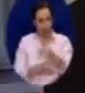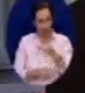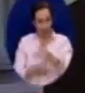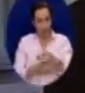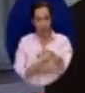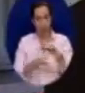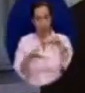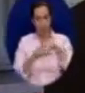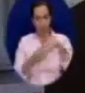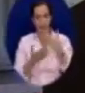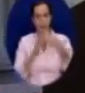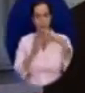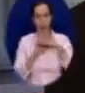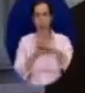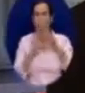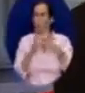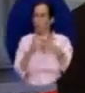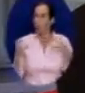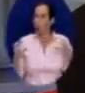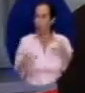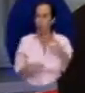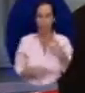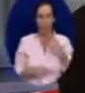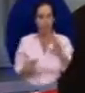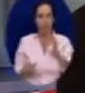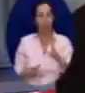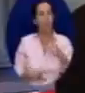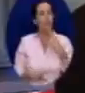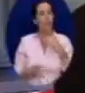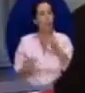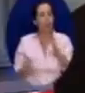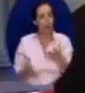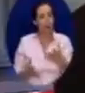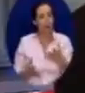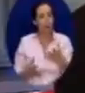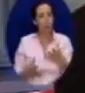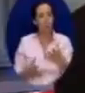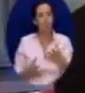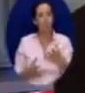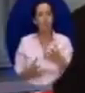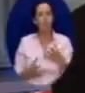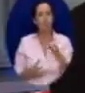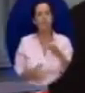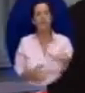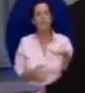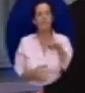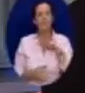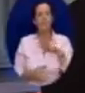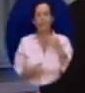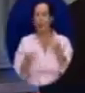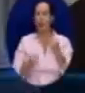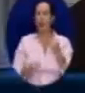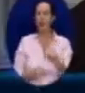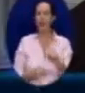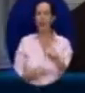ההגדרה בתוך הצעת החוק שלנו היא מאוד ארוכה. זאת אומרת, ההגדרה אומרת יצירת סביבה עוינת.